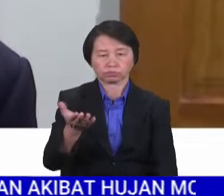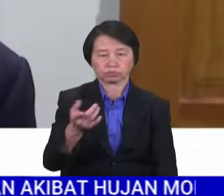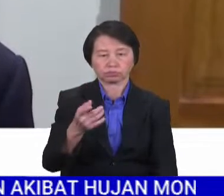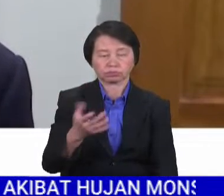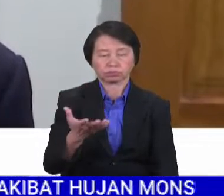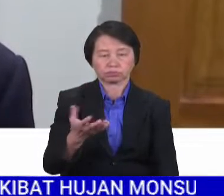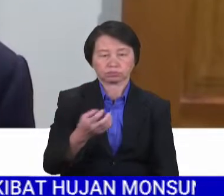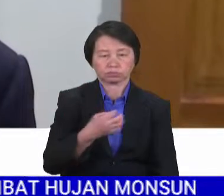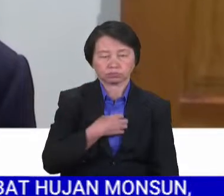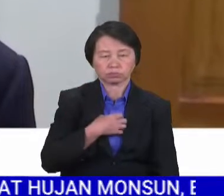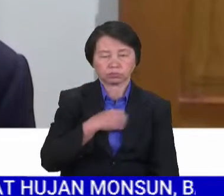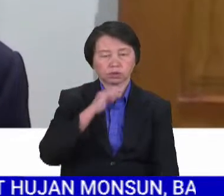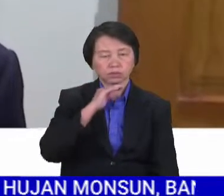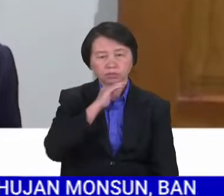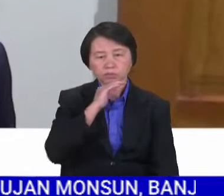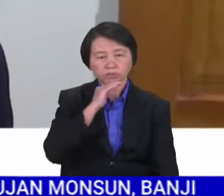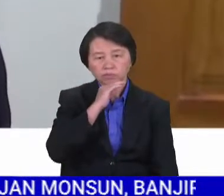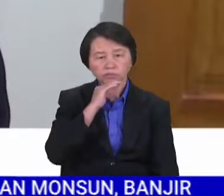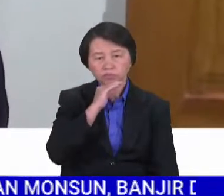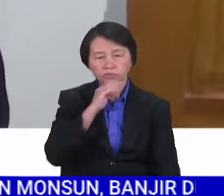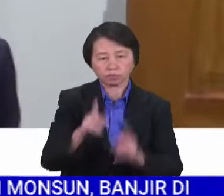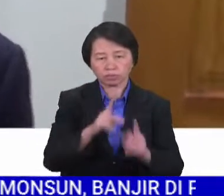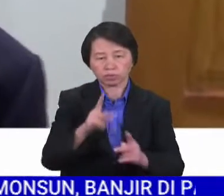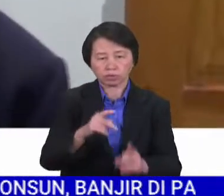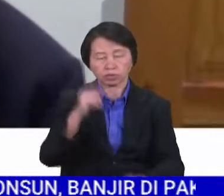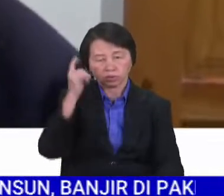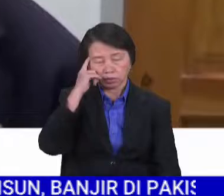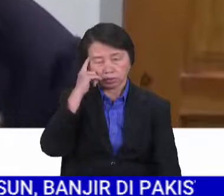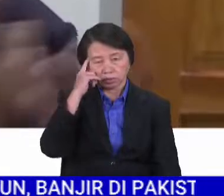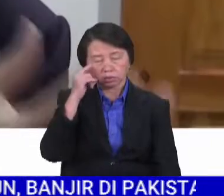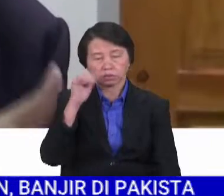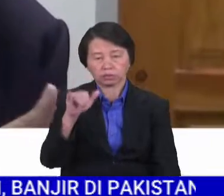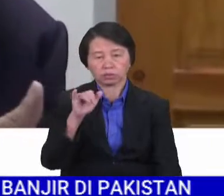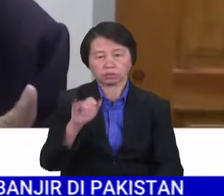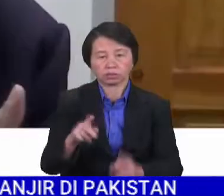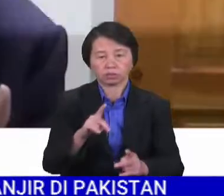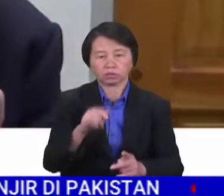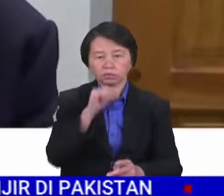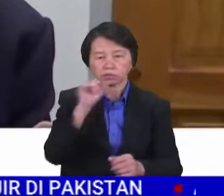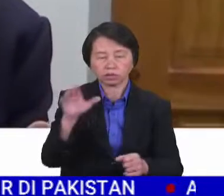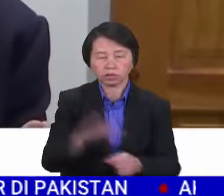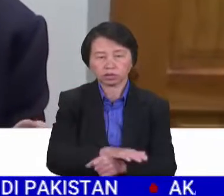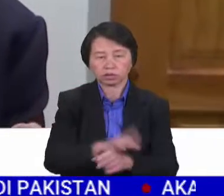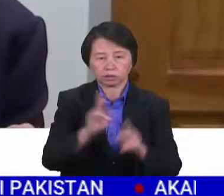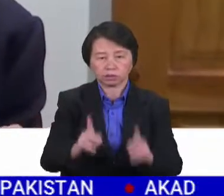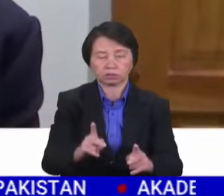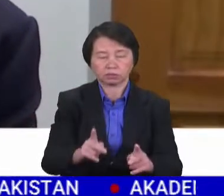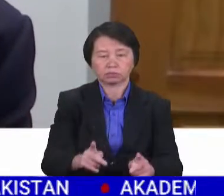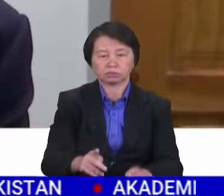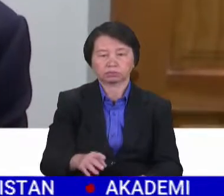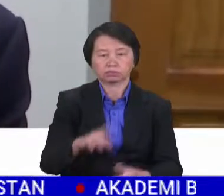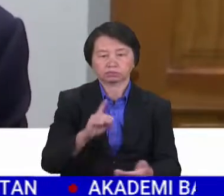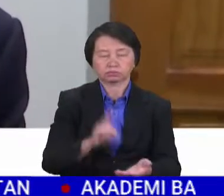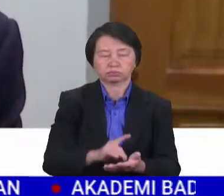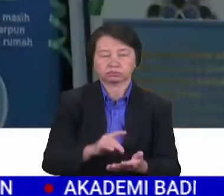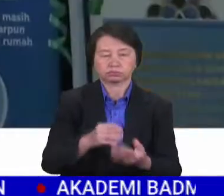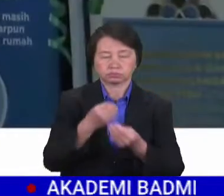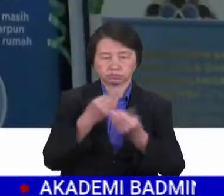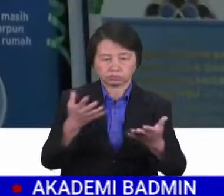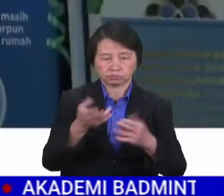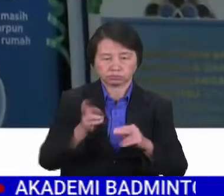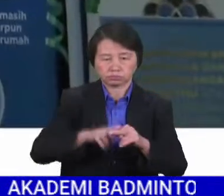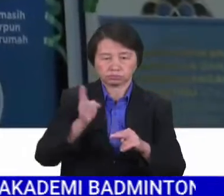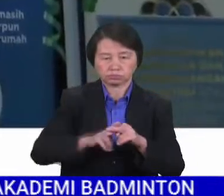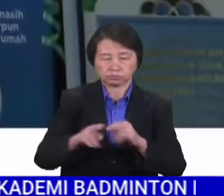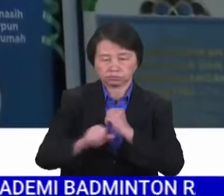Amelia Imagine How ke arah itu harus